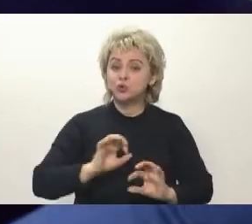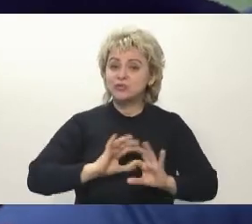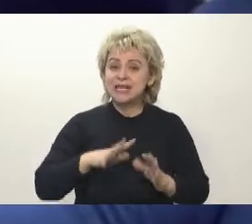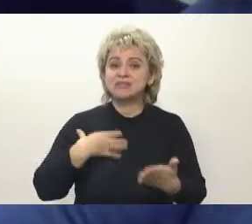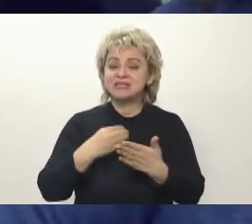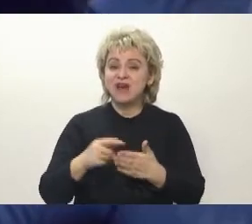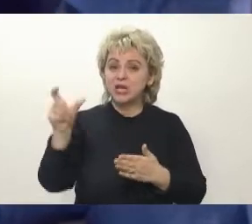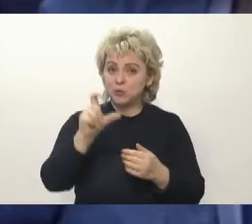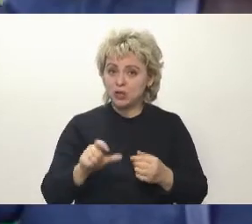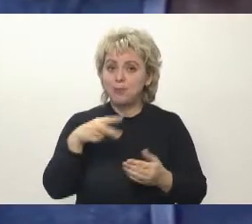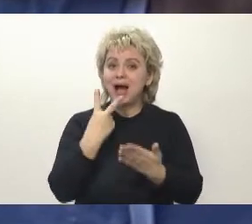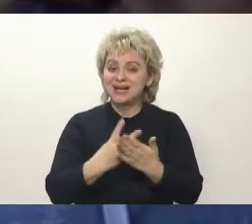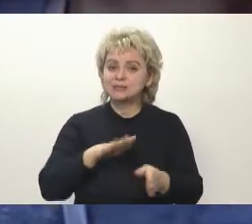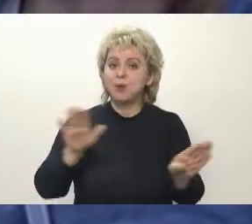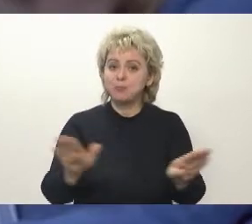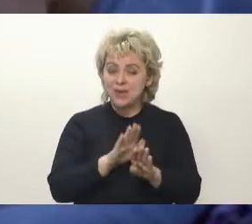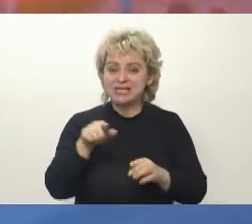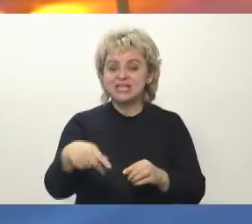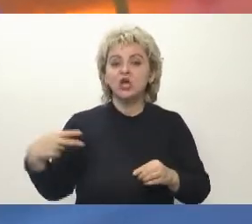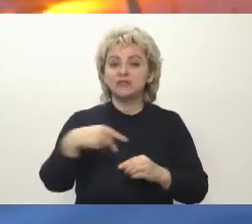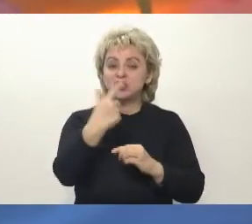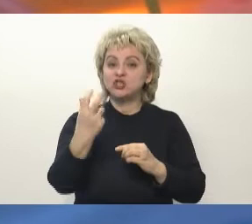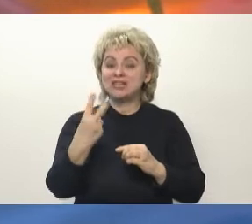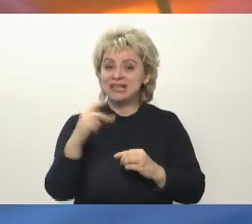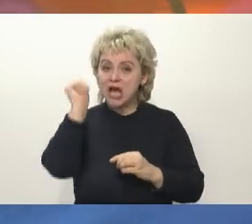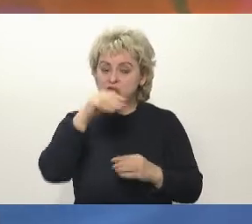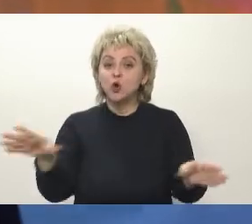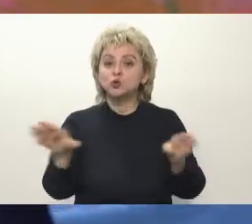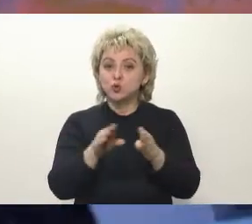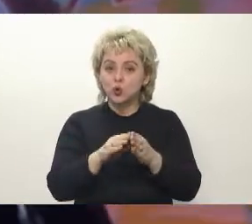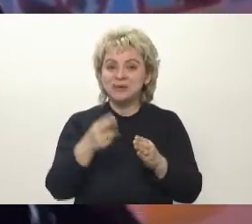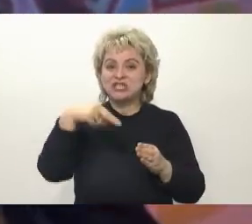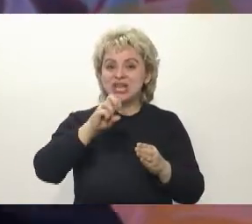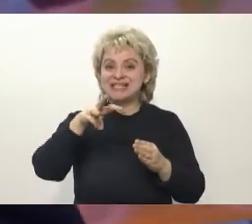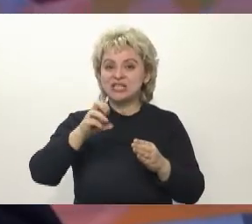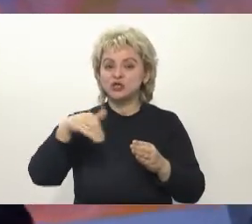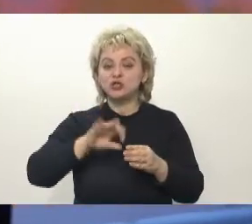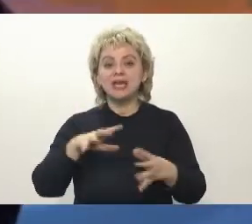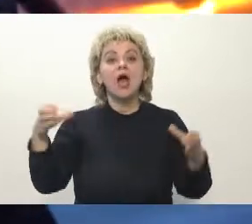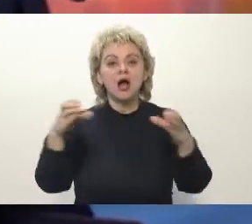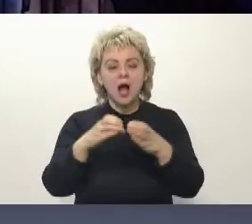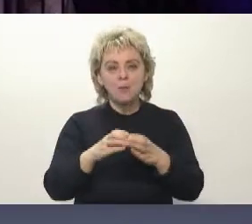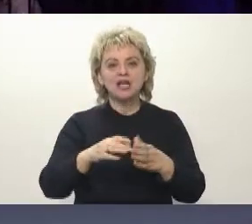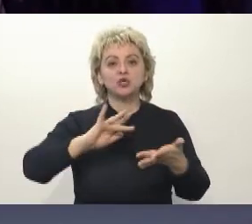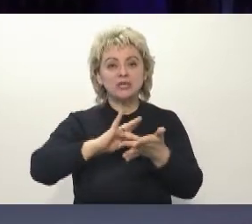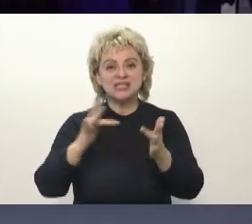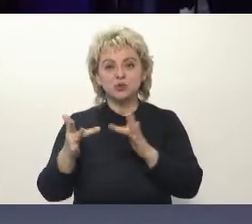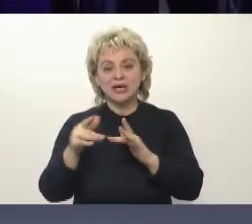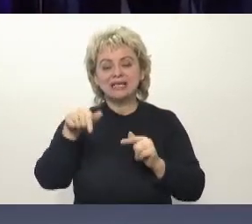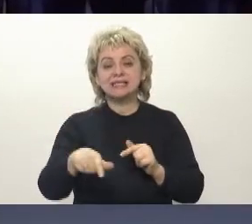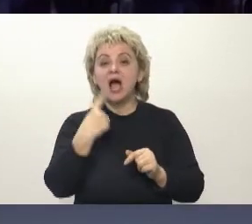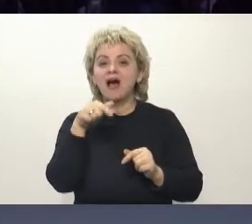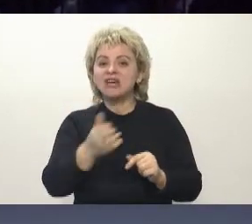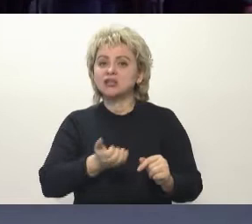собственными юмористическими импровизациями. А в 2013-м сгруппировались в JC Team, то есть команду Иисуса Христа.